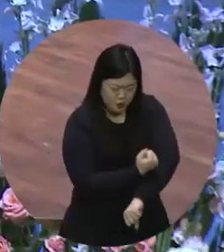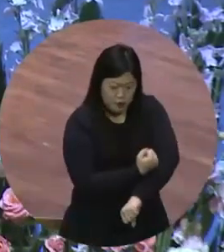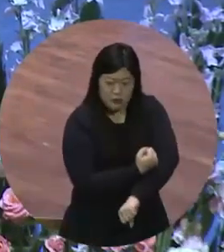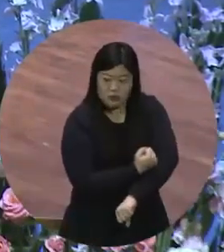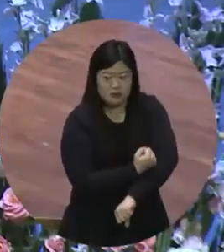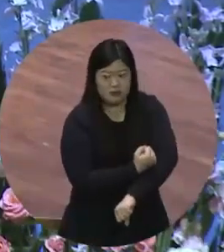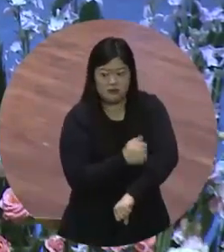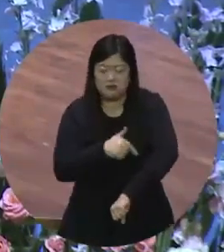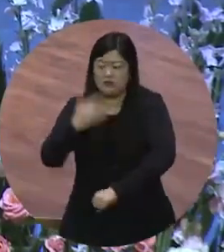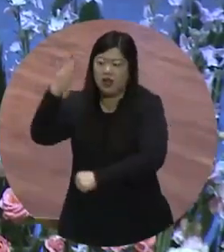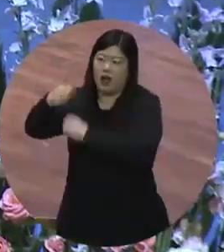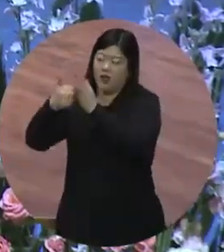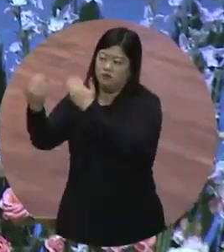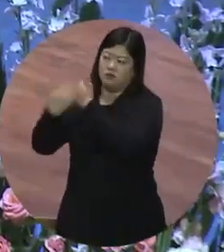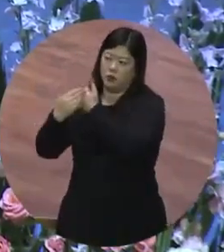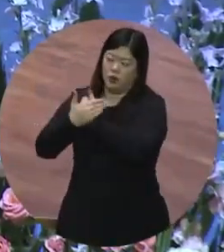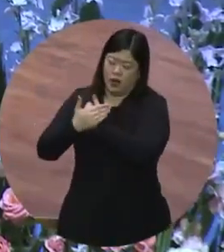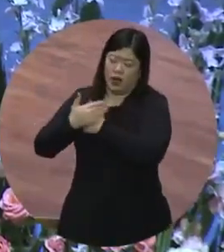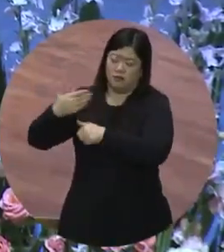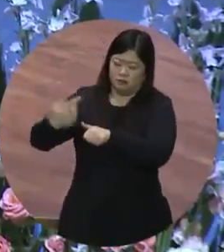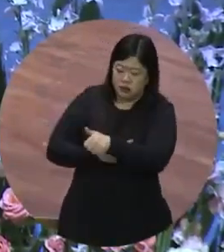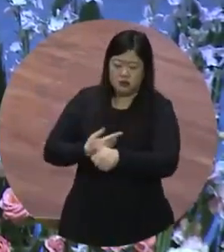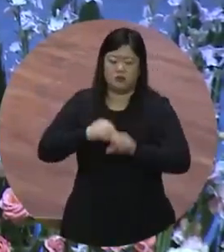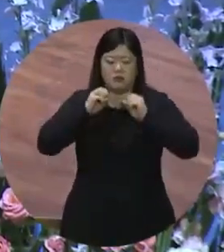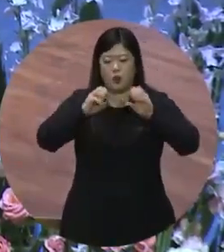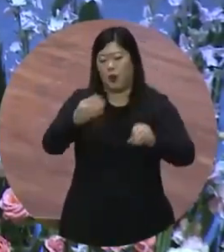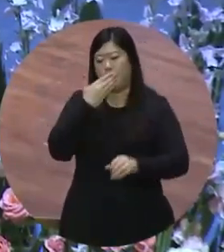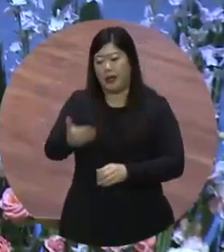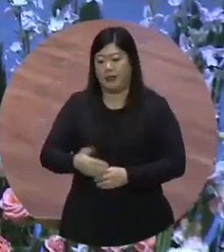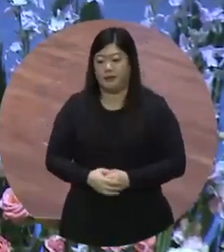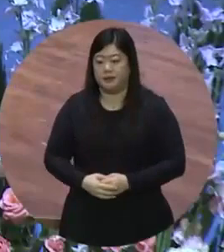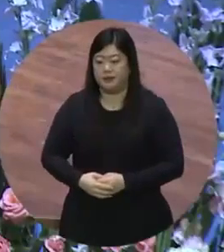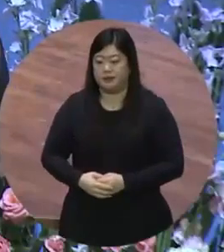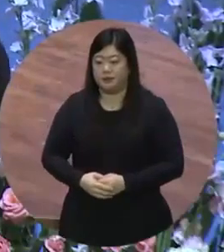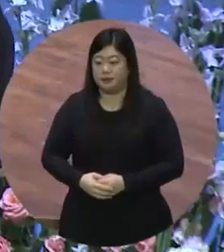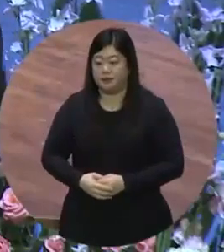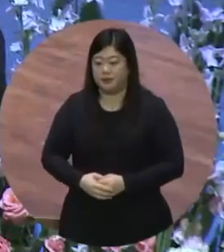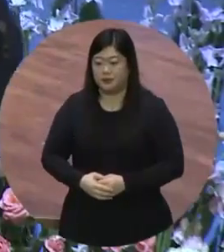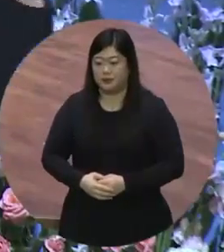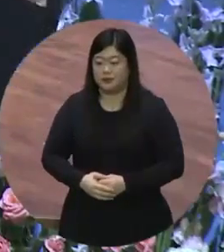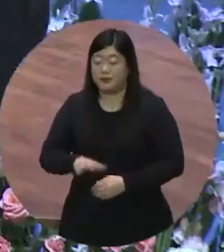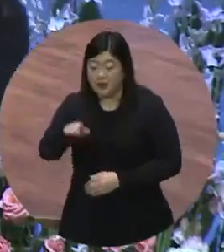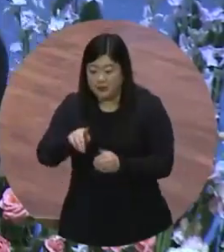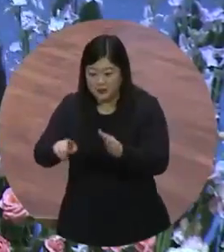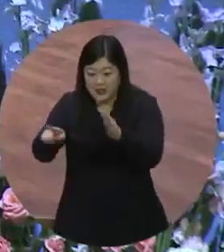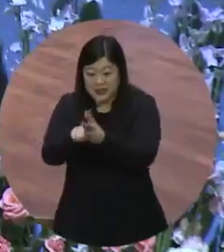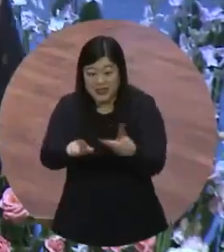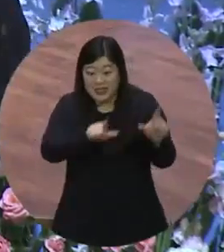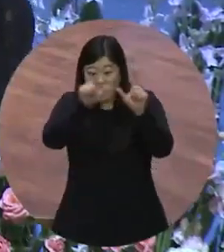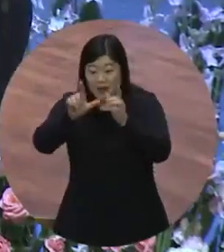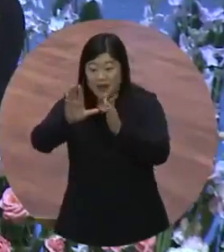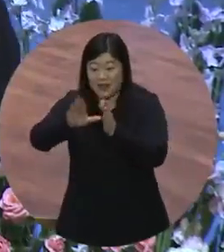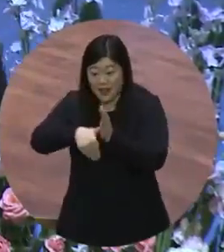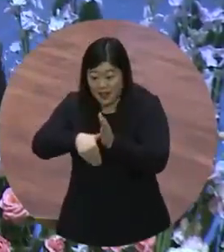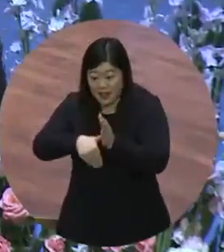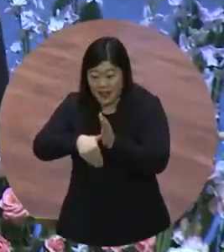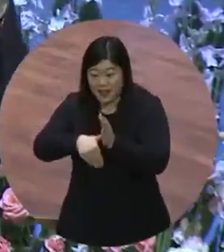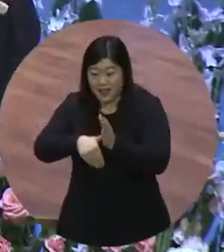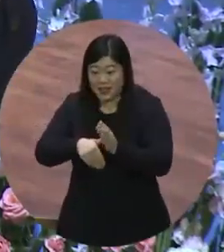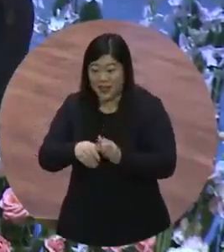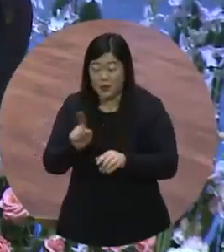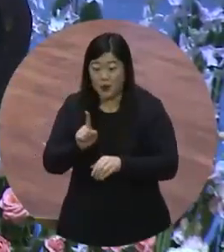힘으로 너무 그렇게 생각을 많이 하지 마세요. 이 신앙생활 하면서 너무 자기 평소 때 습관적으로 생각이 너무